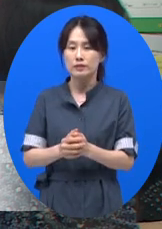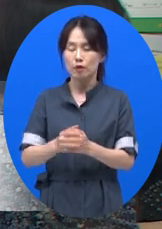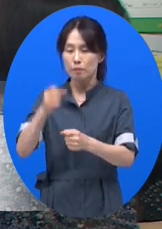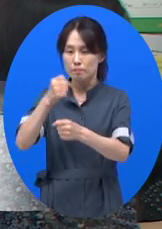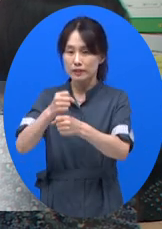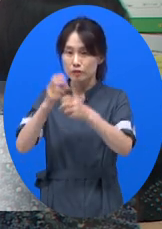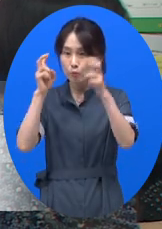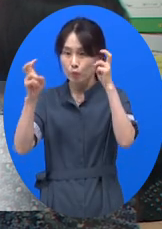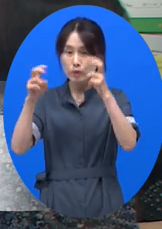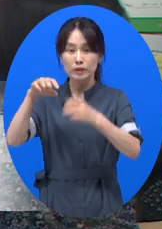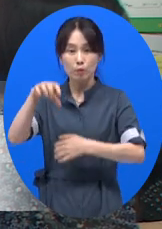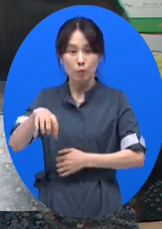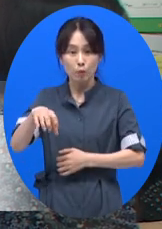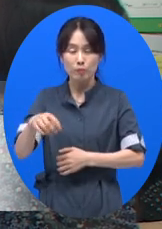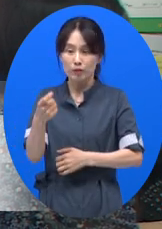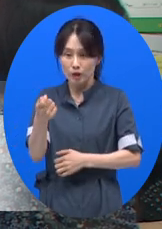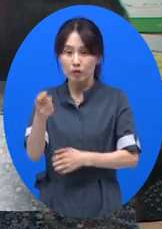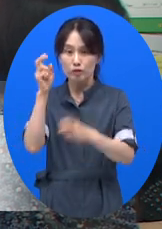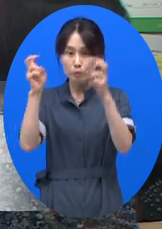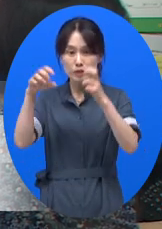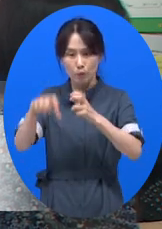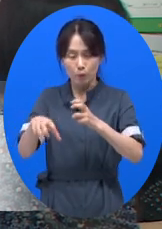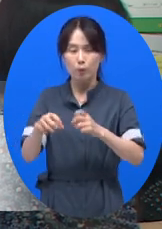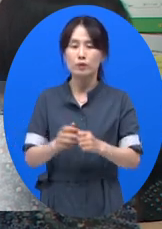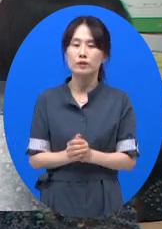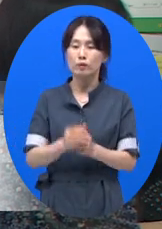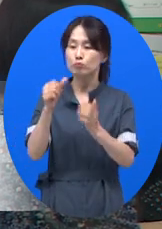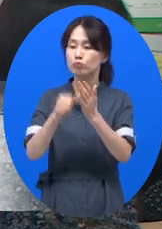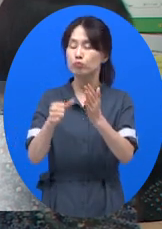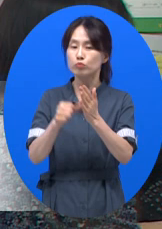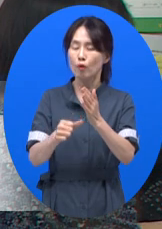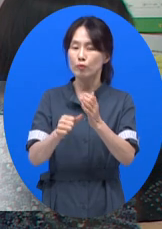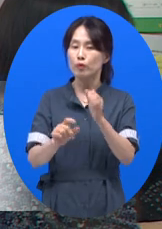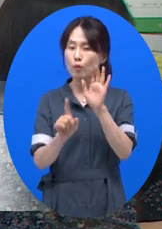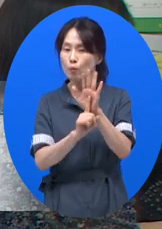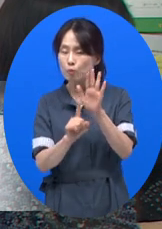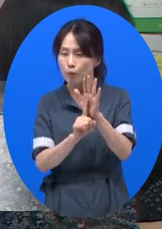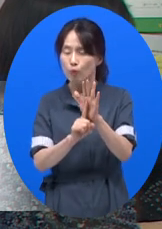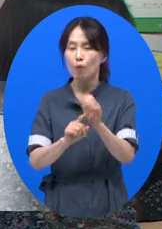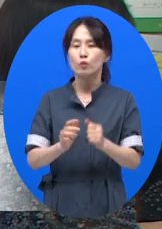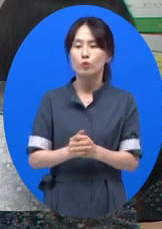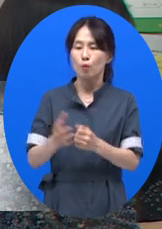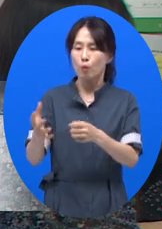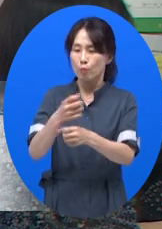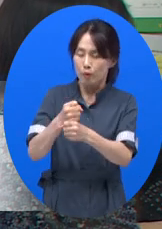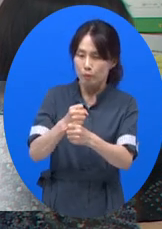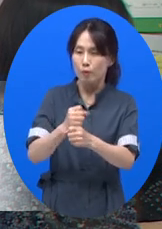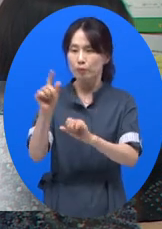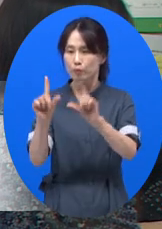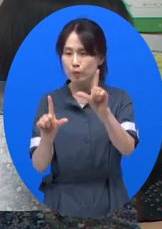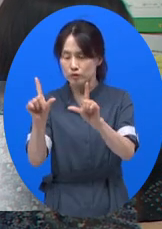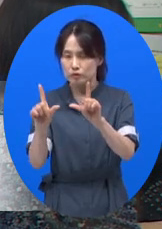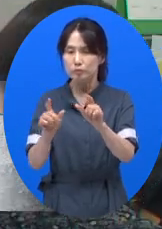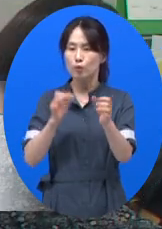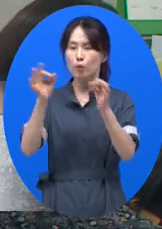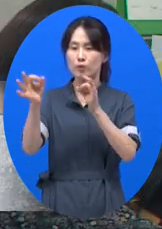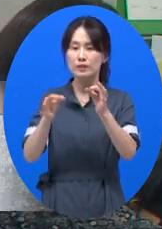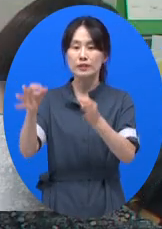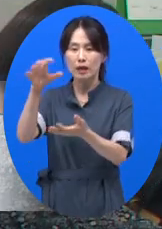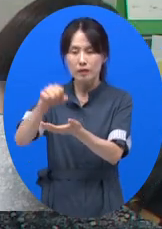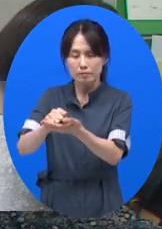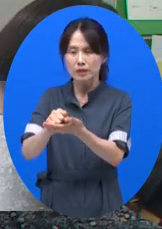들의 상품 펄서 팅 포장디자인 시장 개척 등을 지원하고